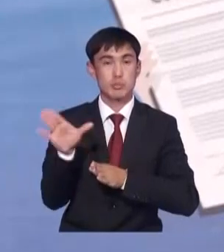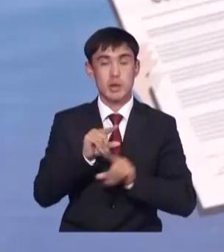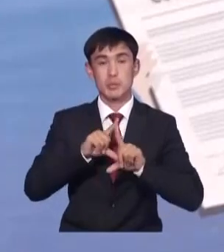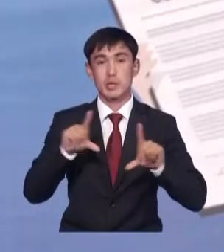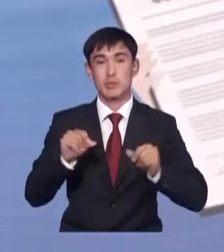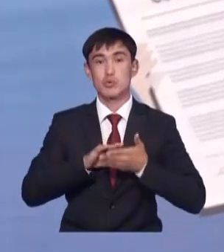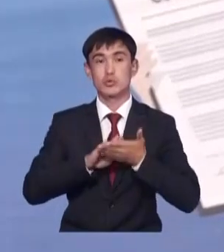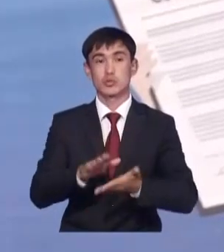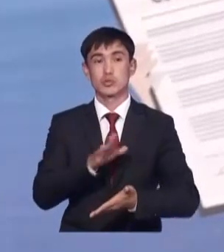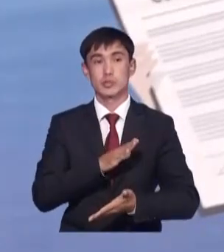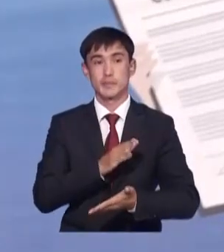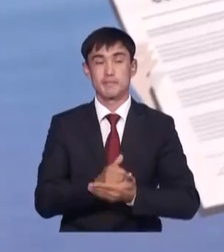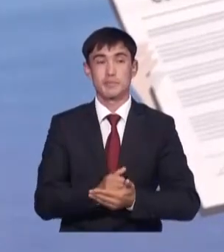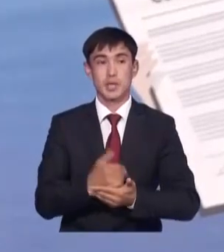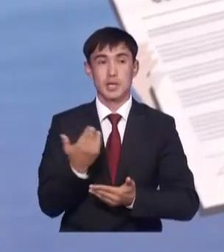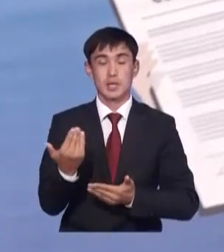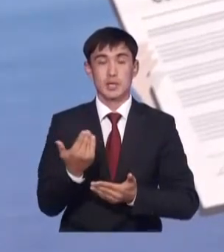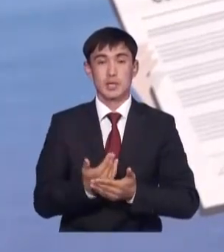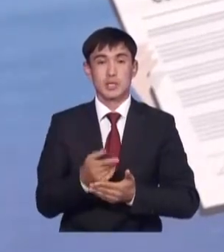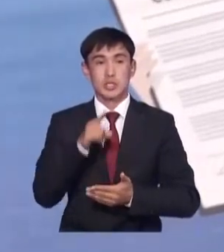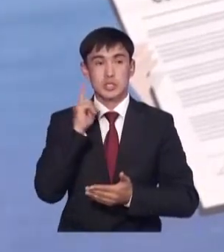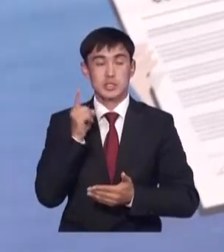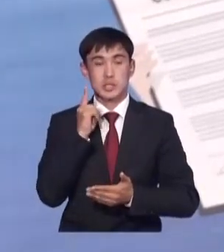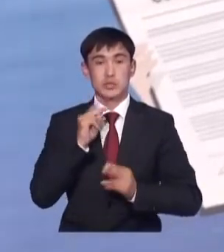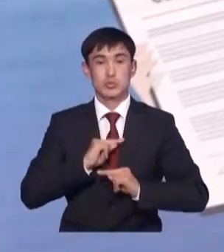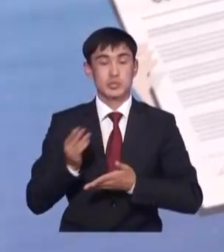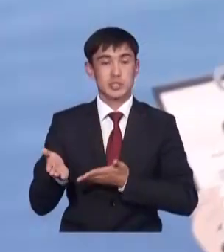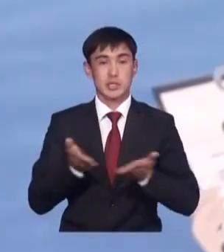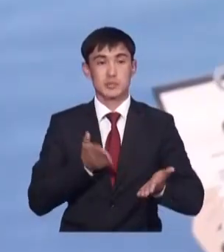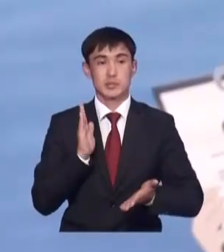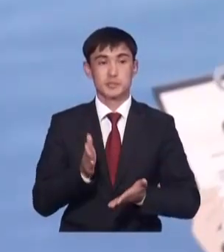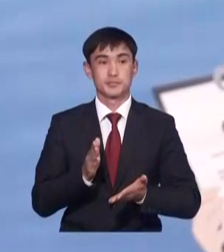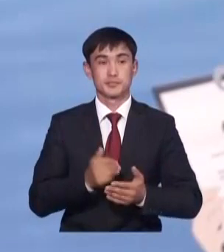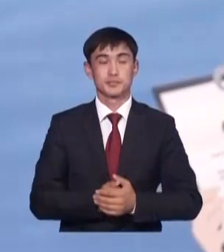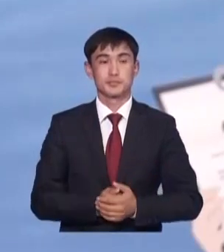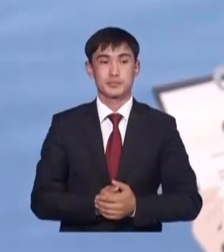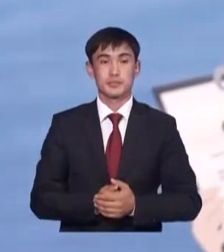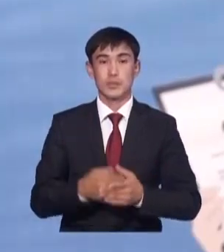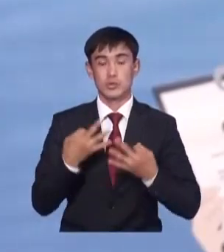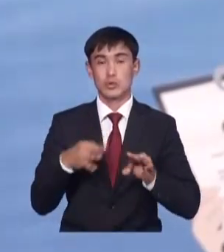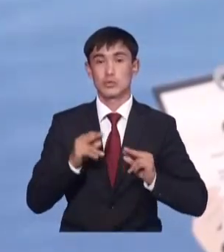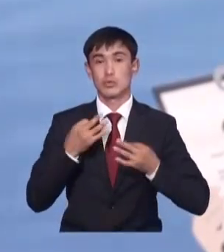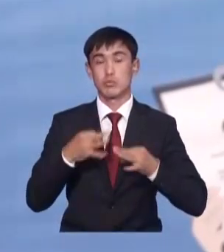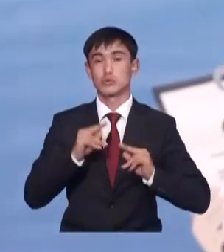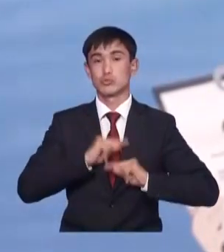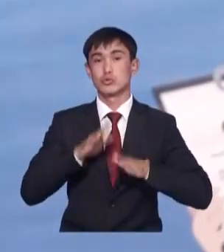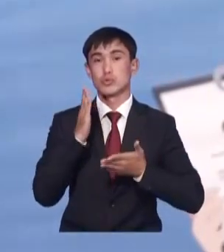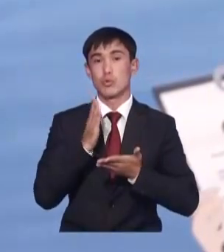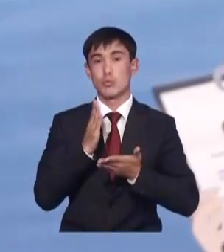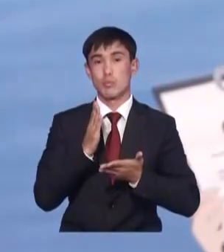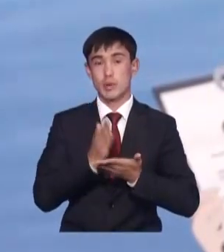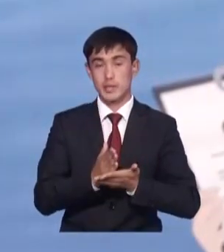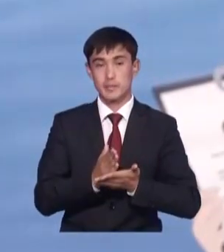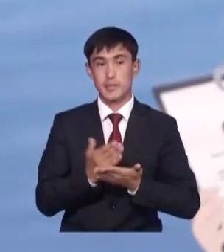мекемелерден өтініштер түсіп жатыр. Сол себепті жастарды жұмысқа шақырамыз. Тұрақты бос жұмыс орындары бар. Сол бойынша